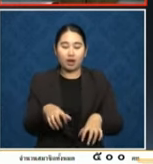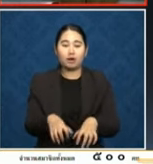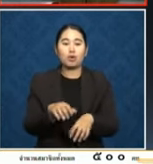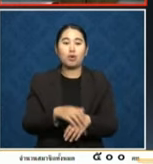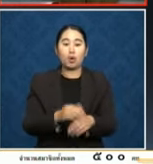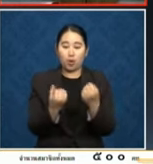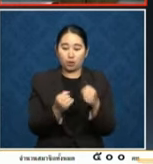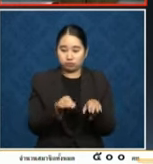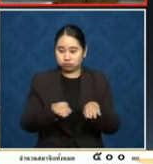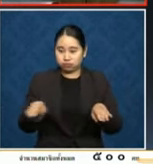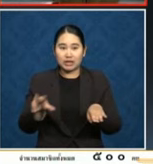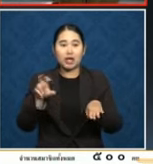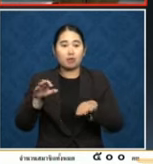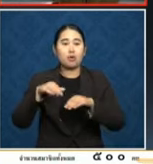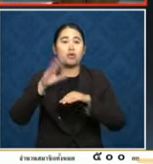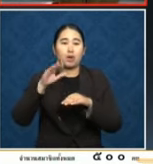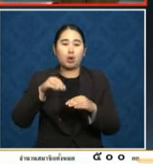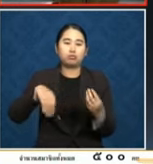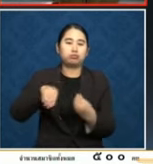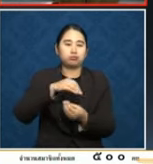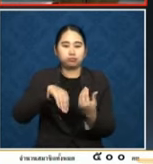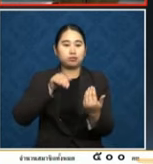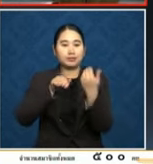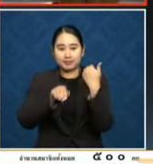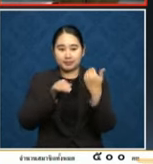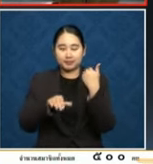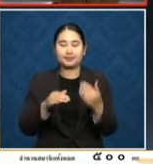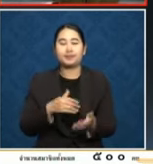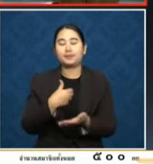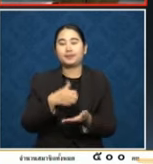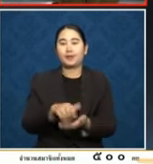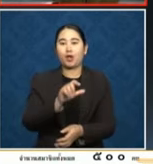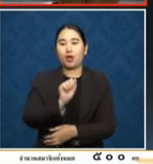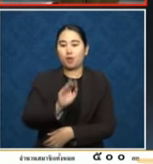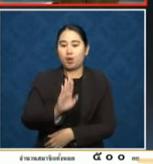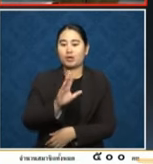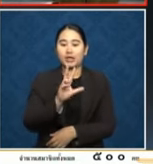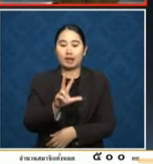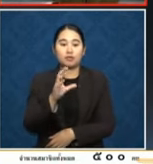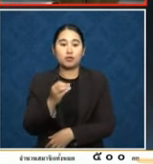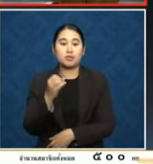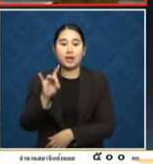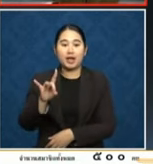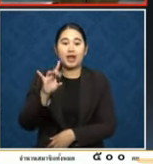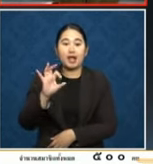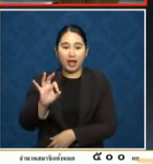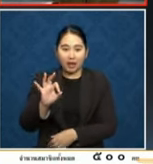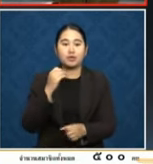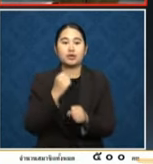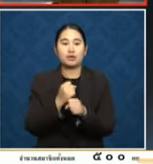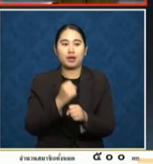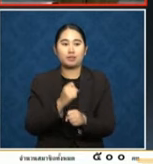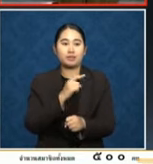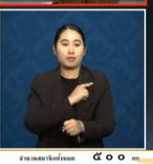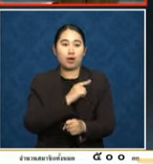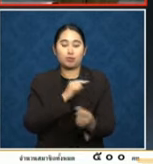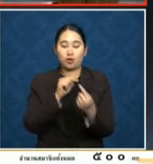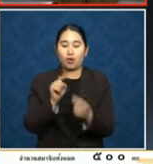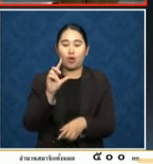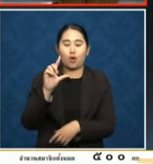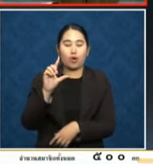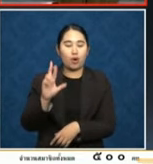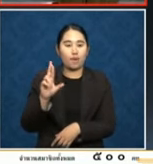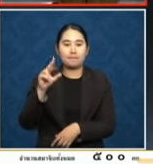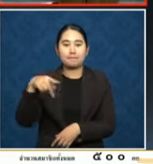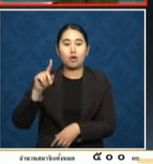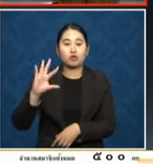คันจาก200หลังคานะคะเดิมถนนสายอบ3089เป็นของหน่วยงานเร่งรัดพัฒนาชนบทก็คือรปช.